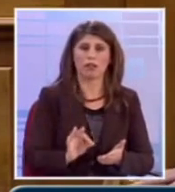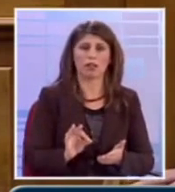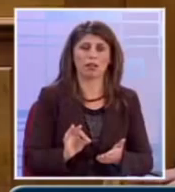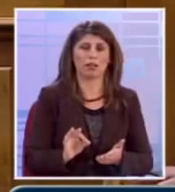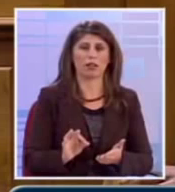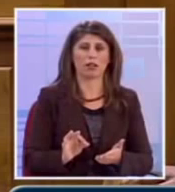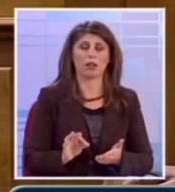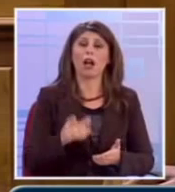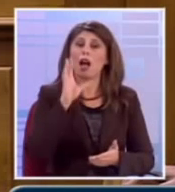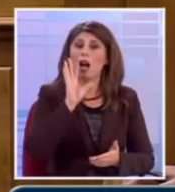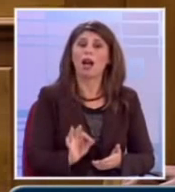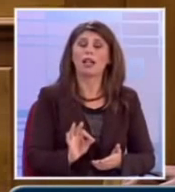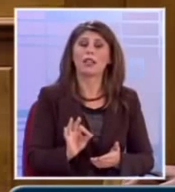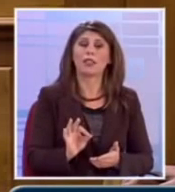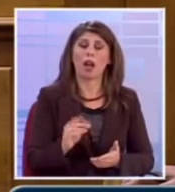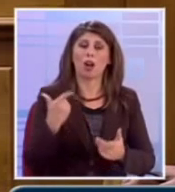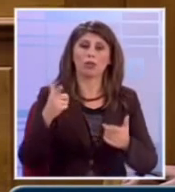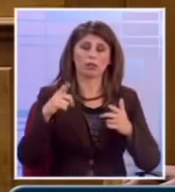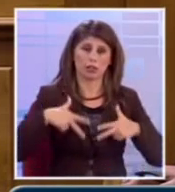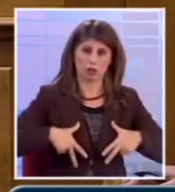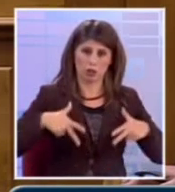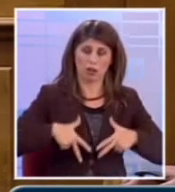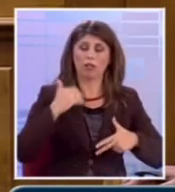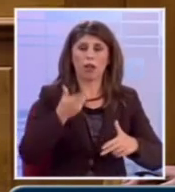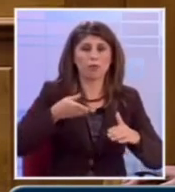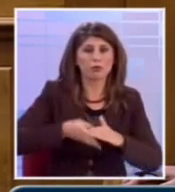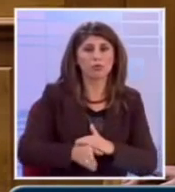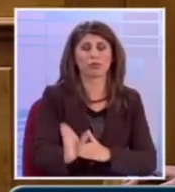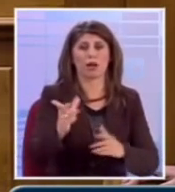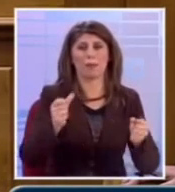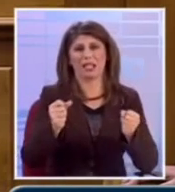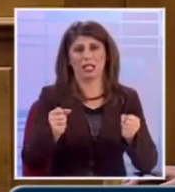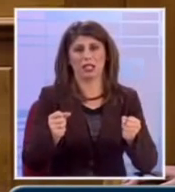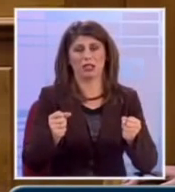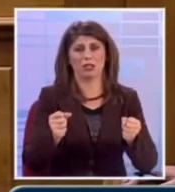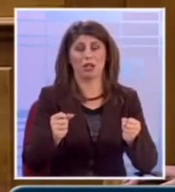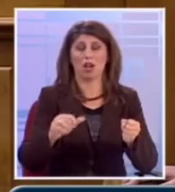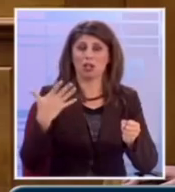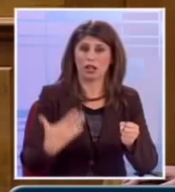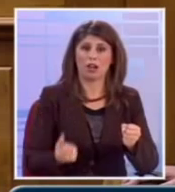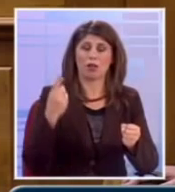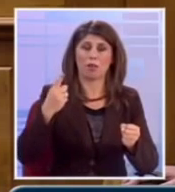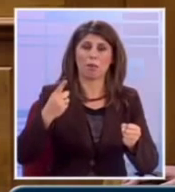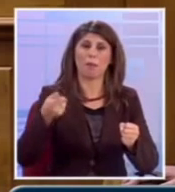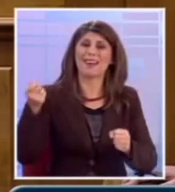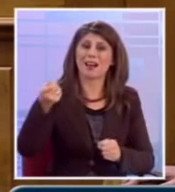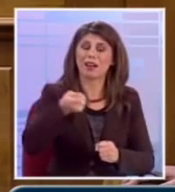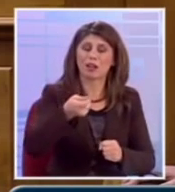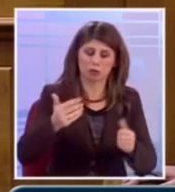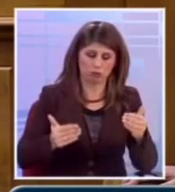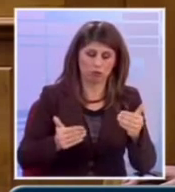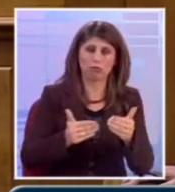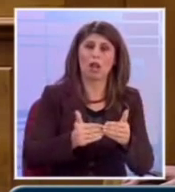είναι ότι η χώρα δεν μπορεί να βγει από την κρίση όταν έχει ένα χρέος που πλησιάζει